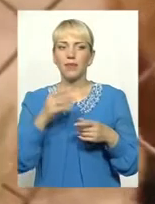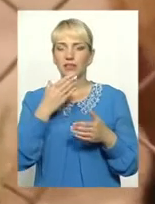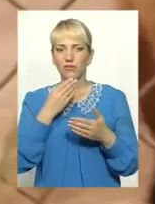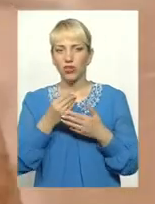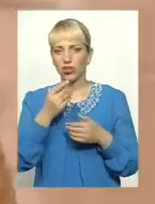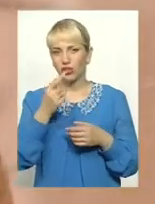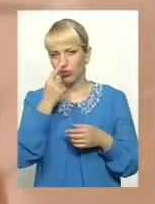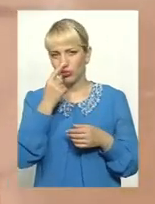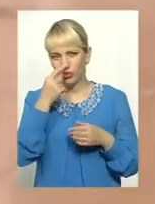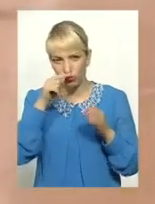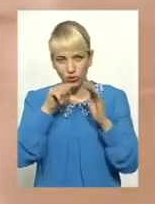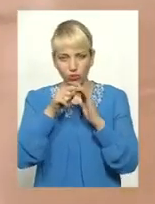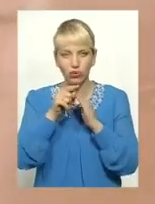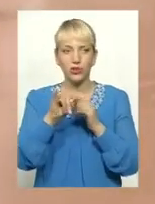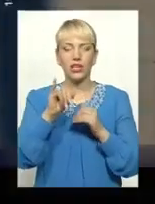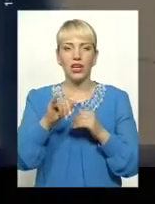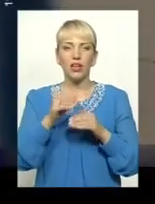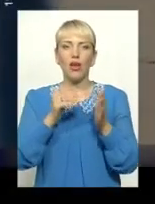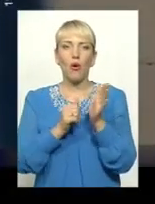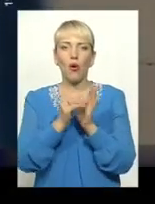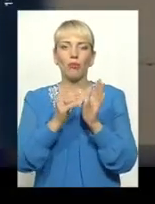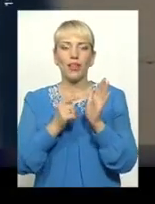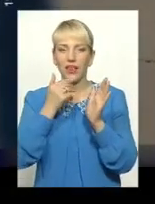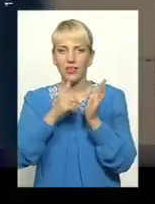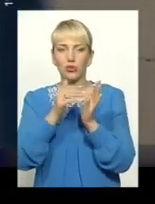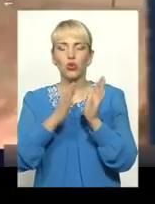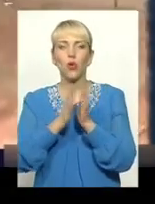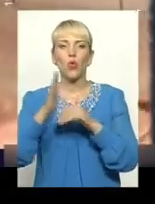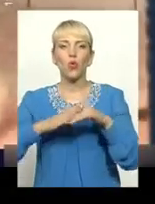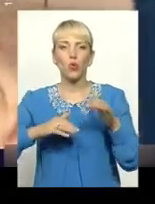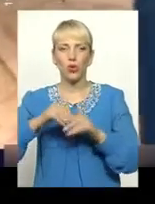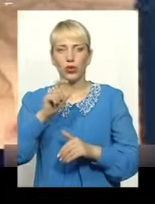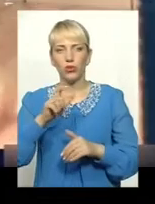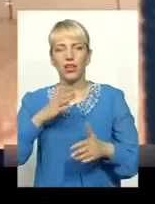дірки вольєра, облизують руки відвідувачів, радісно зустрічають гостей.